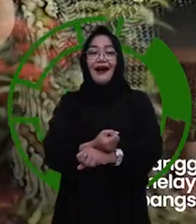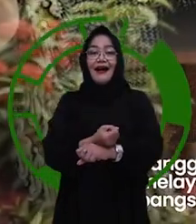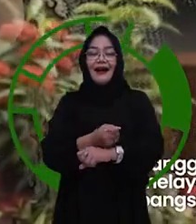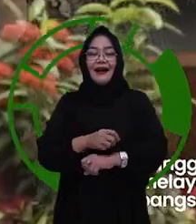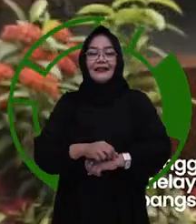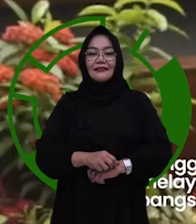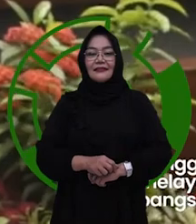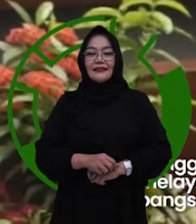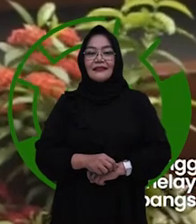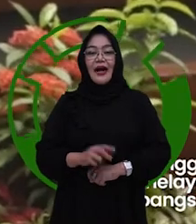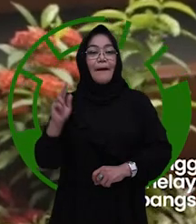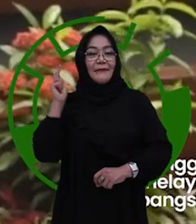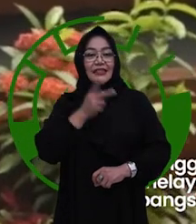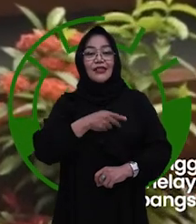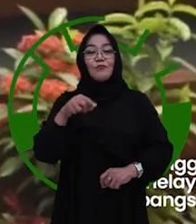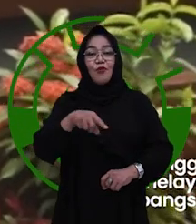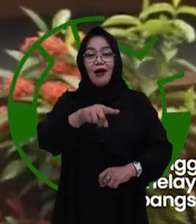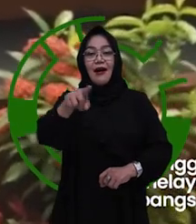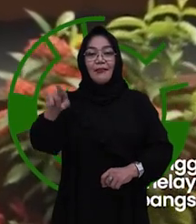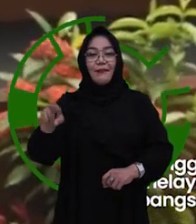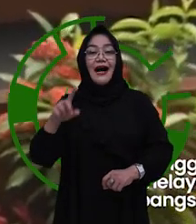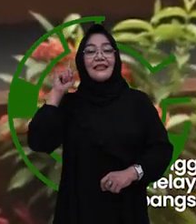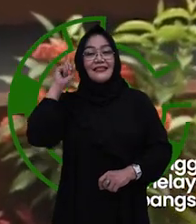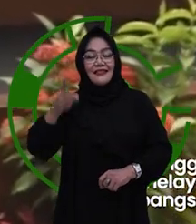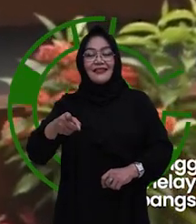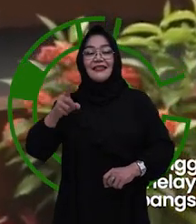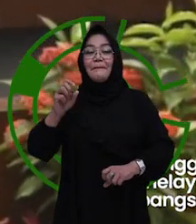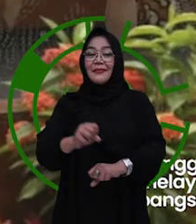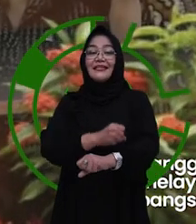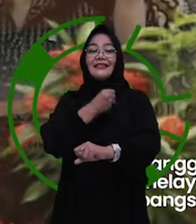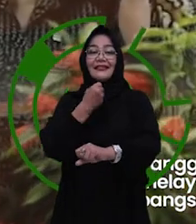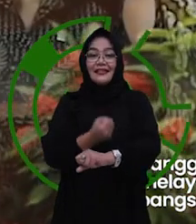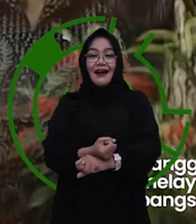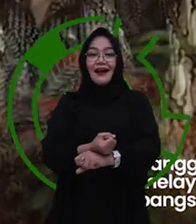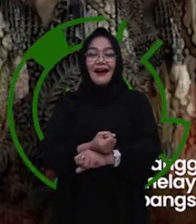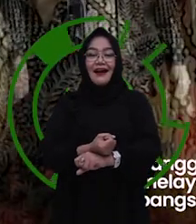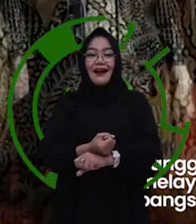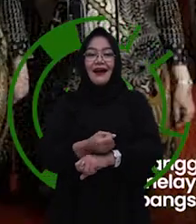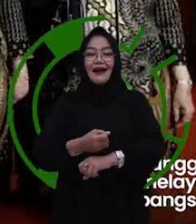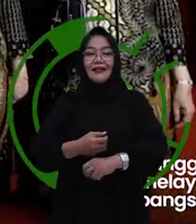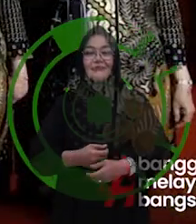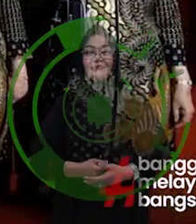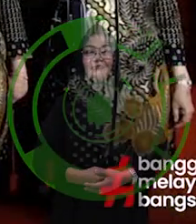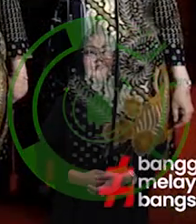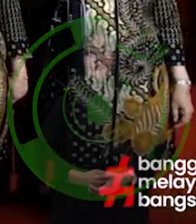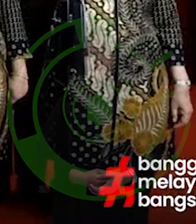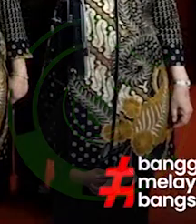bisa, kami semua pasti bisa.